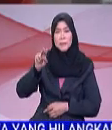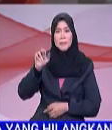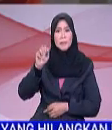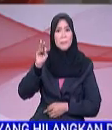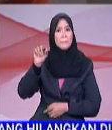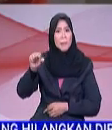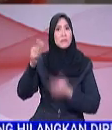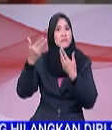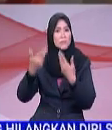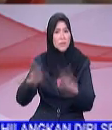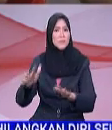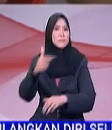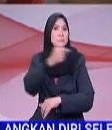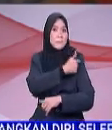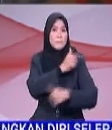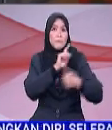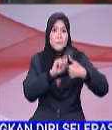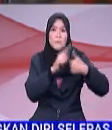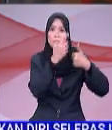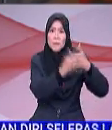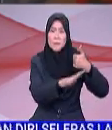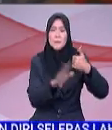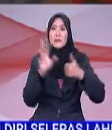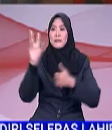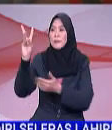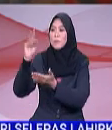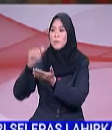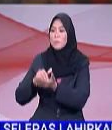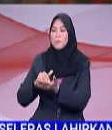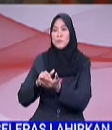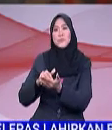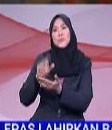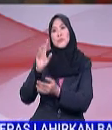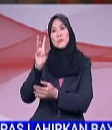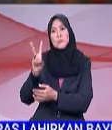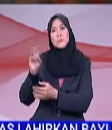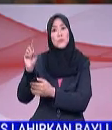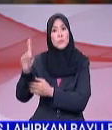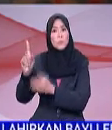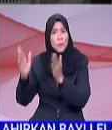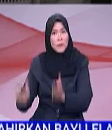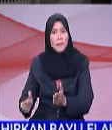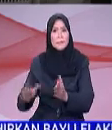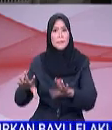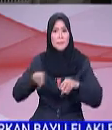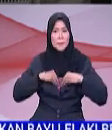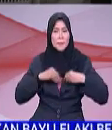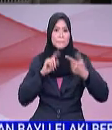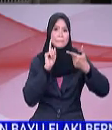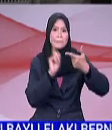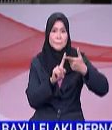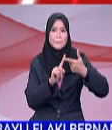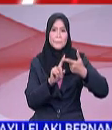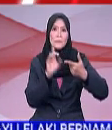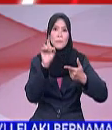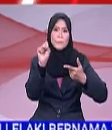suntikan vaksin dos pertama, manakala 6,101 orang telah lengkap menerima 2 dos vaksin.